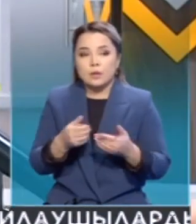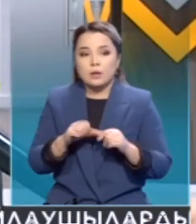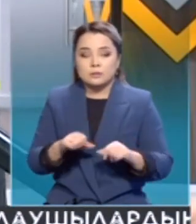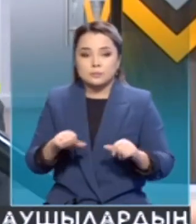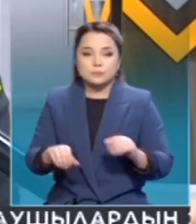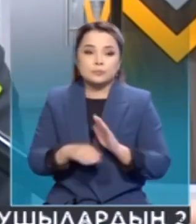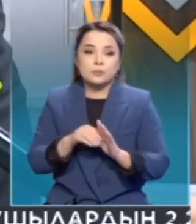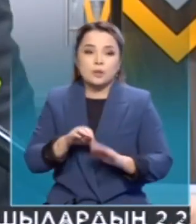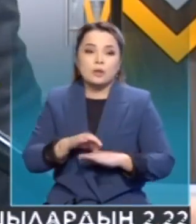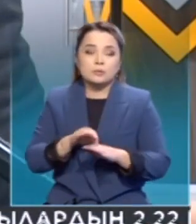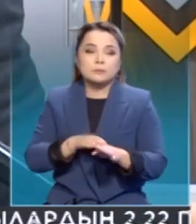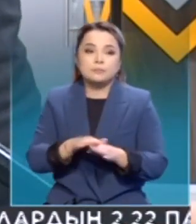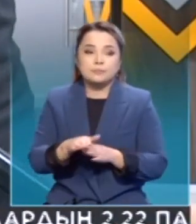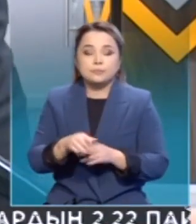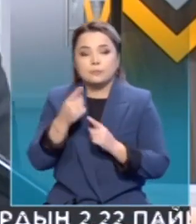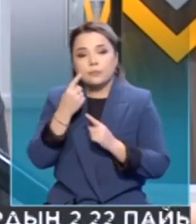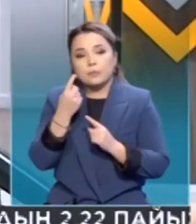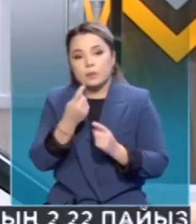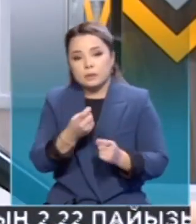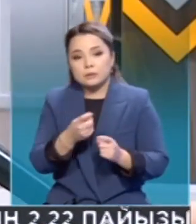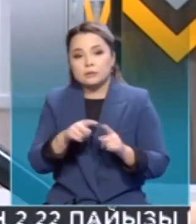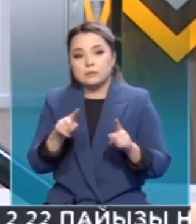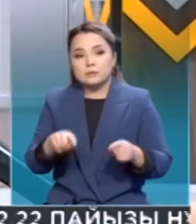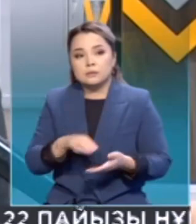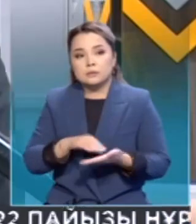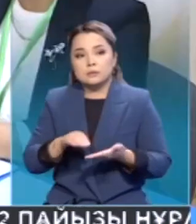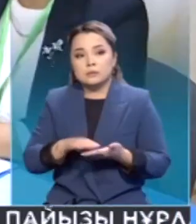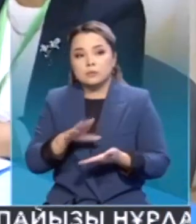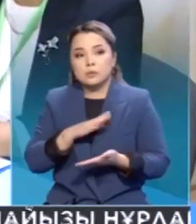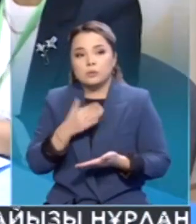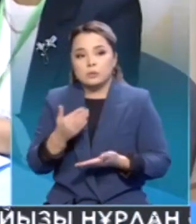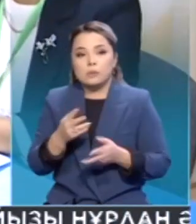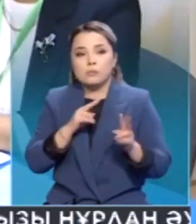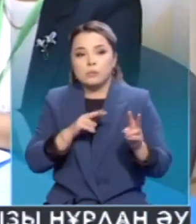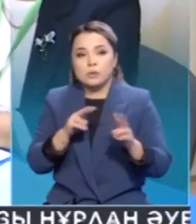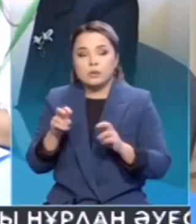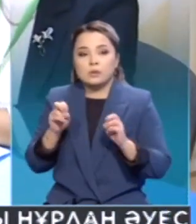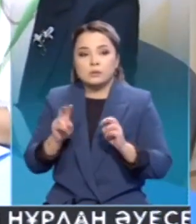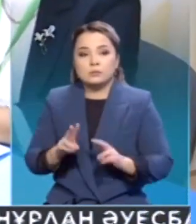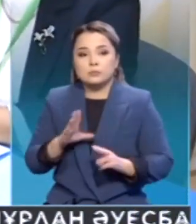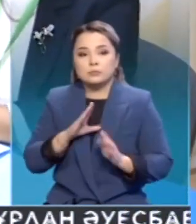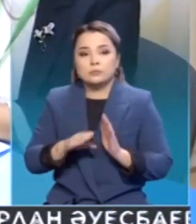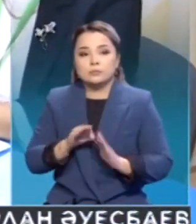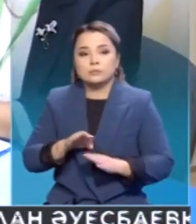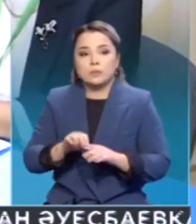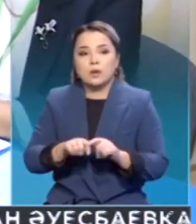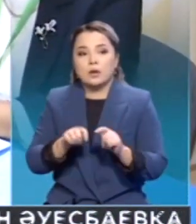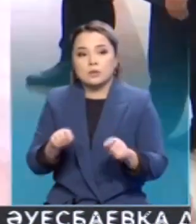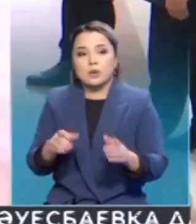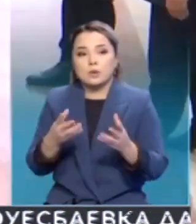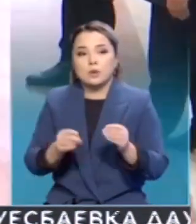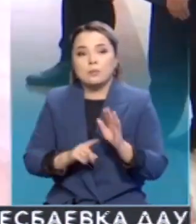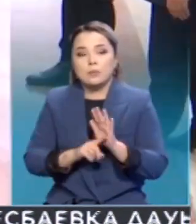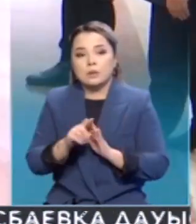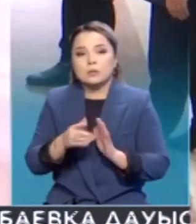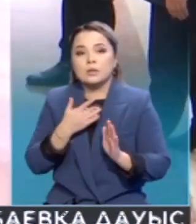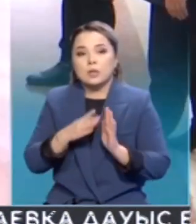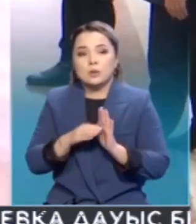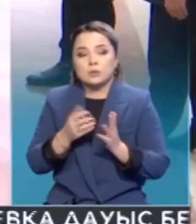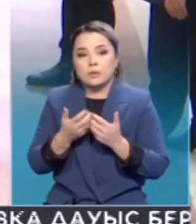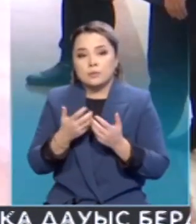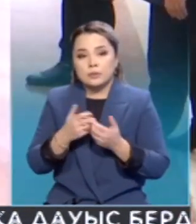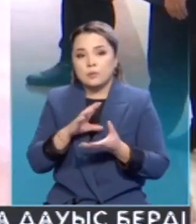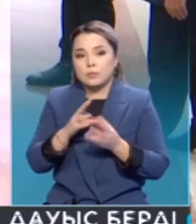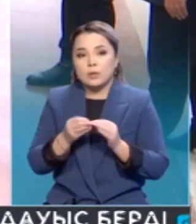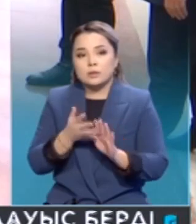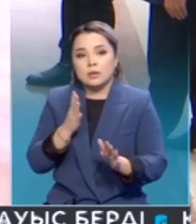комиссиясының төрағасына ескертіп, акт толтырған болатын. Байқаушылар сайлау күні учаскелердің ашылуынан бастап дауыс санауға дейінгі барлық